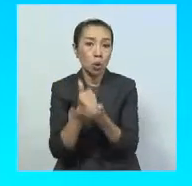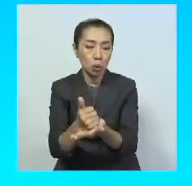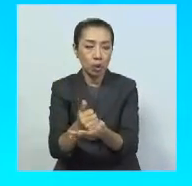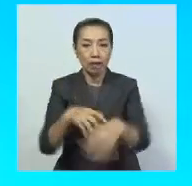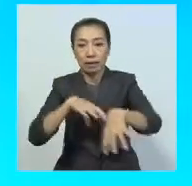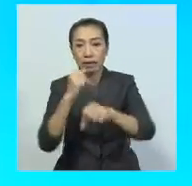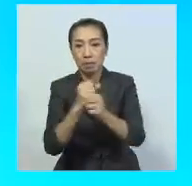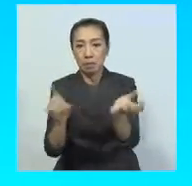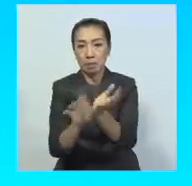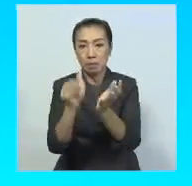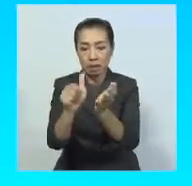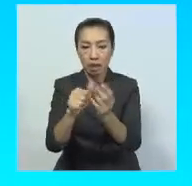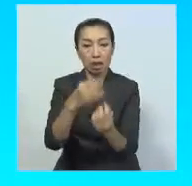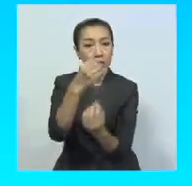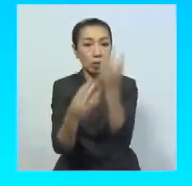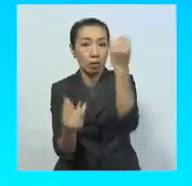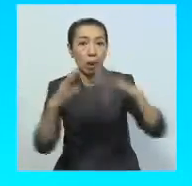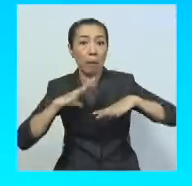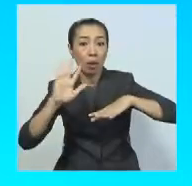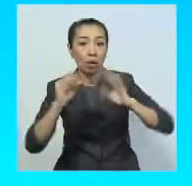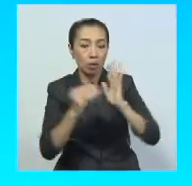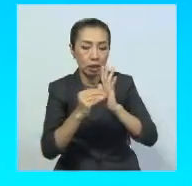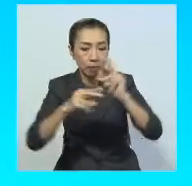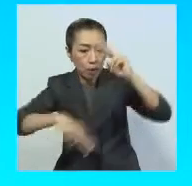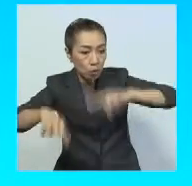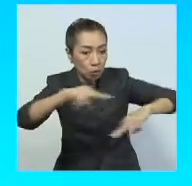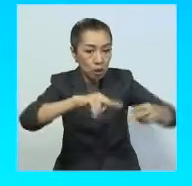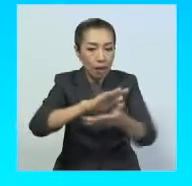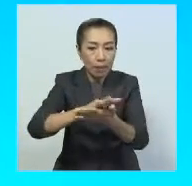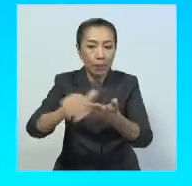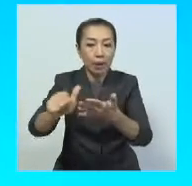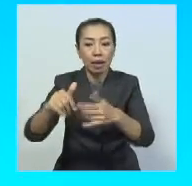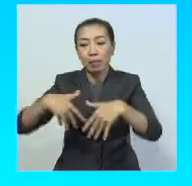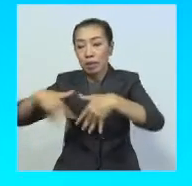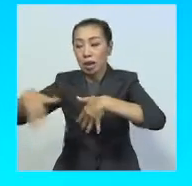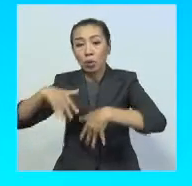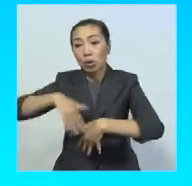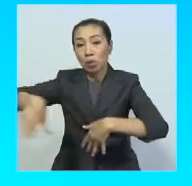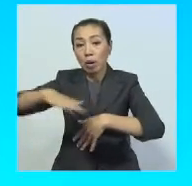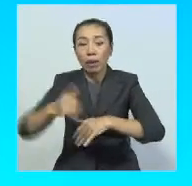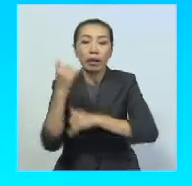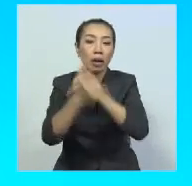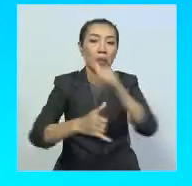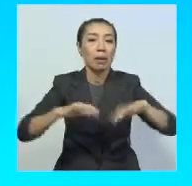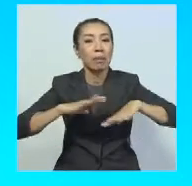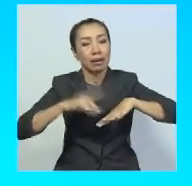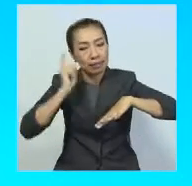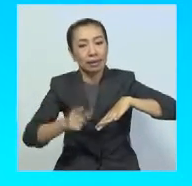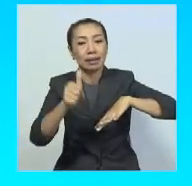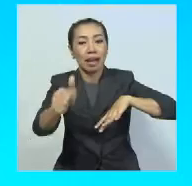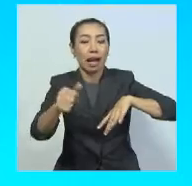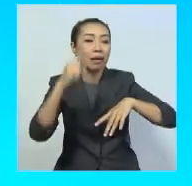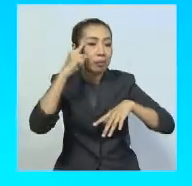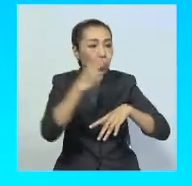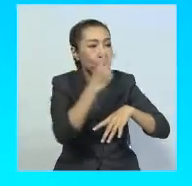ประสิทธิภาพในการดูแลสวนสาธารณะให้สวนสาธารณะเนี่ยแหละค่ะเป็นที่พักผ่อนของประชาชนทั่วไปทางด้านทั